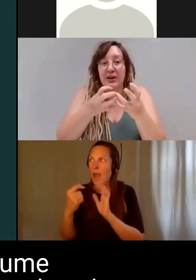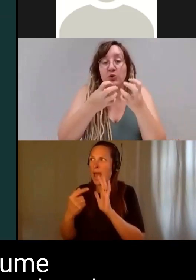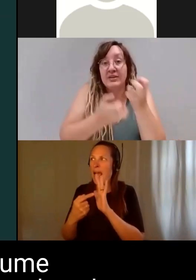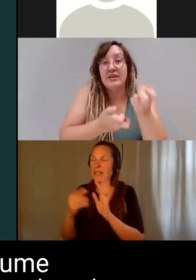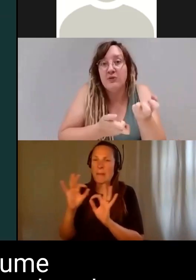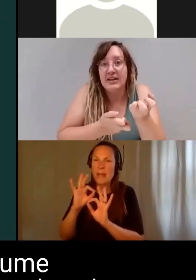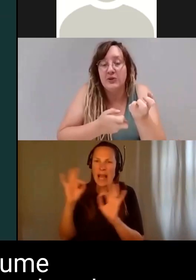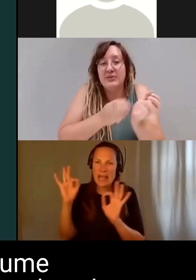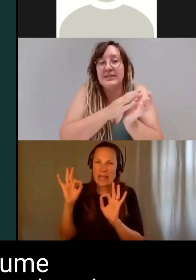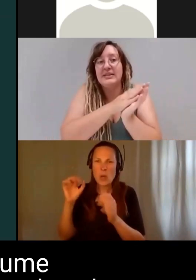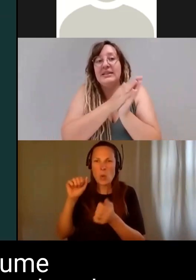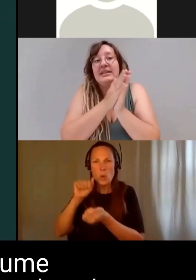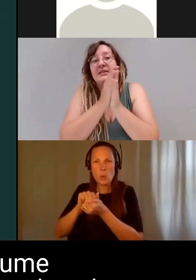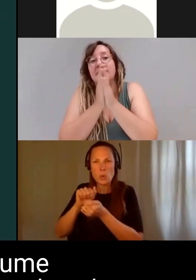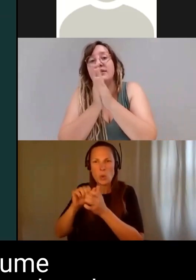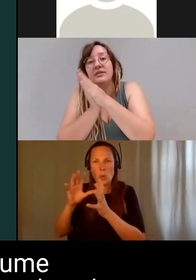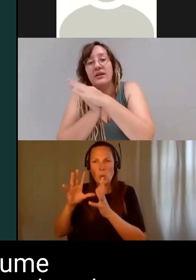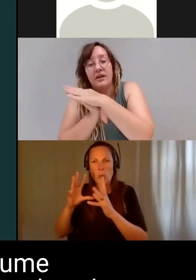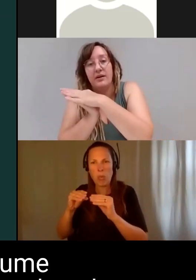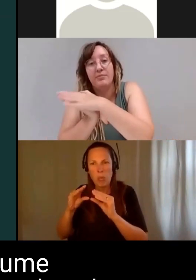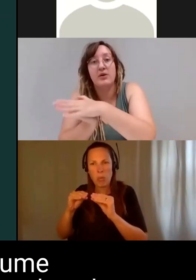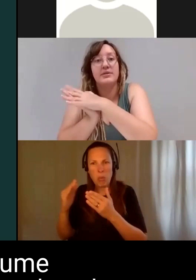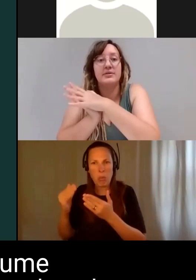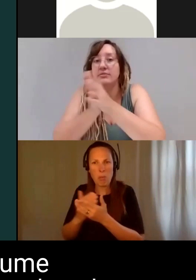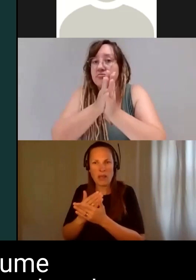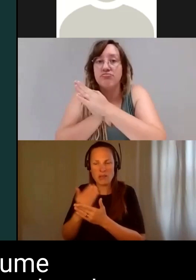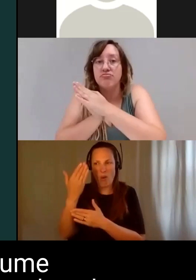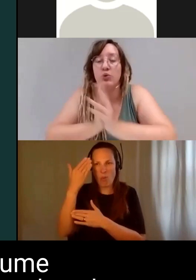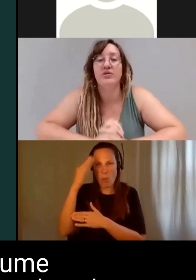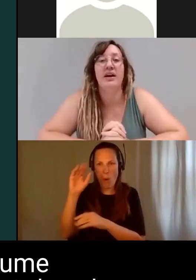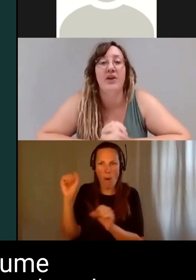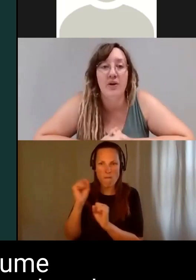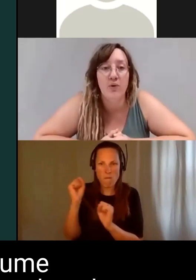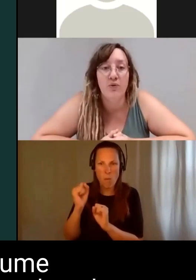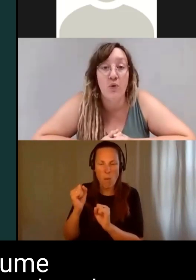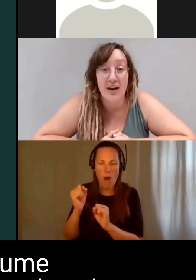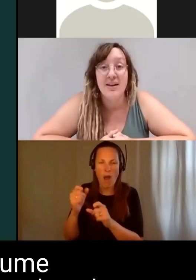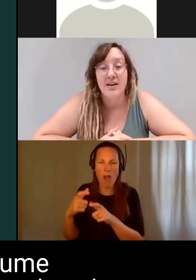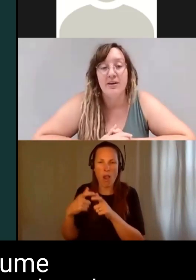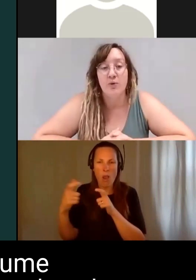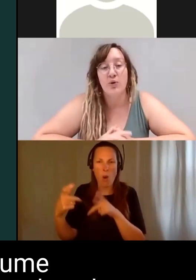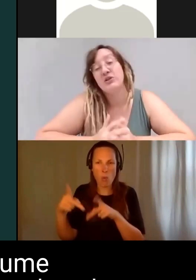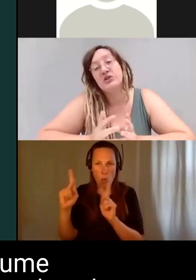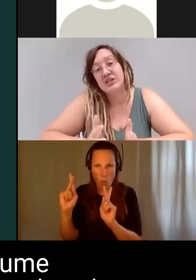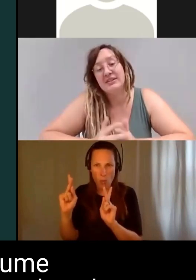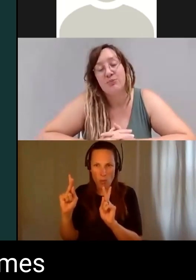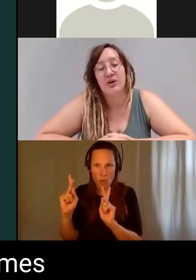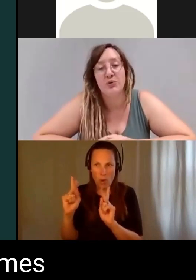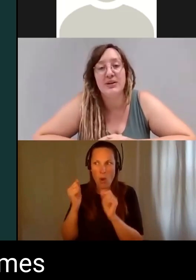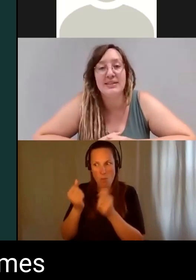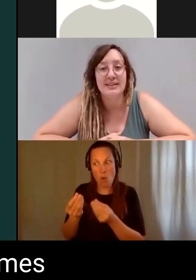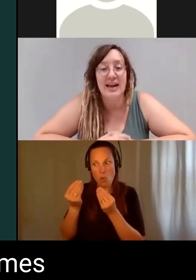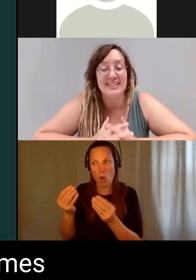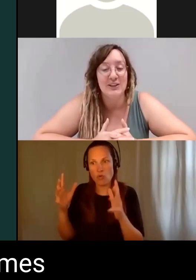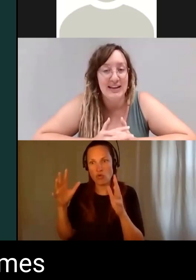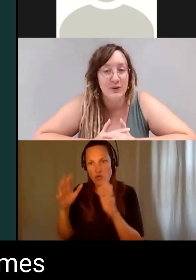ça pourrait ruiner votre légume s'il passe trop de temps au froid, au point de geler. Ça pourrait